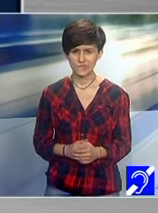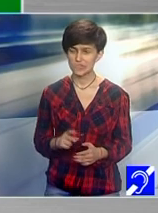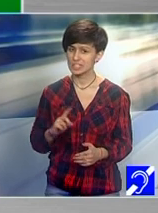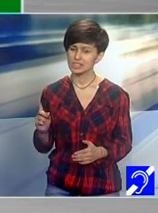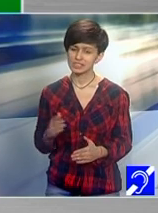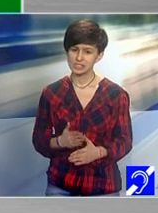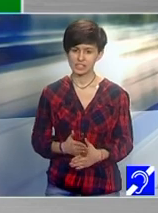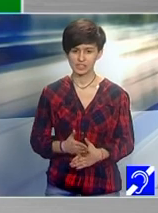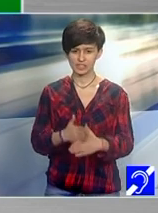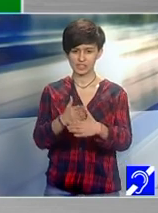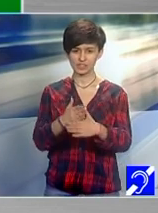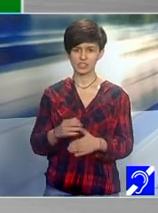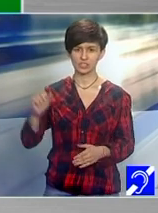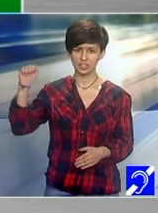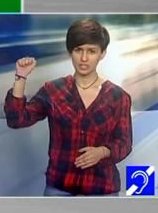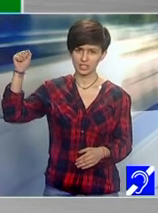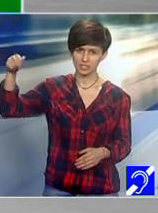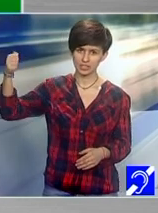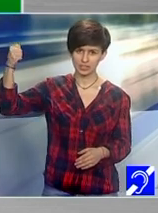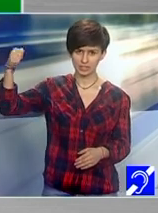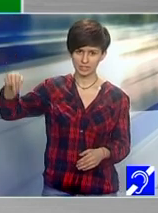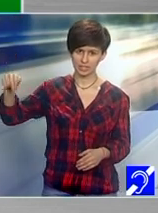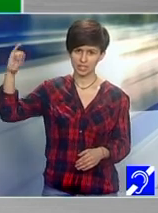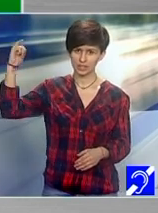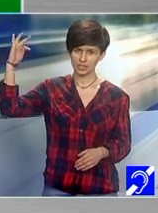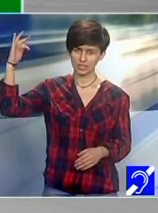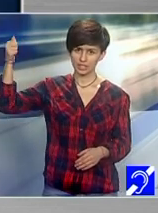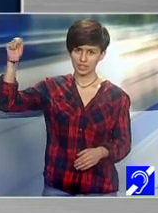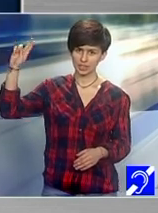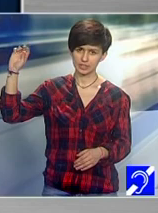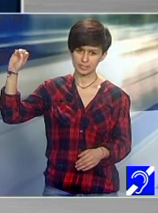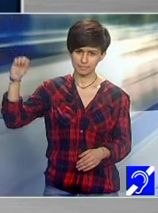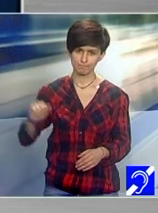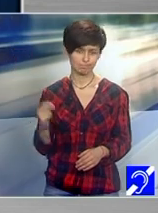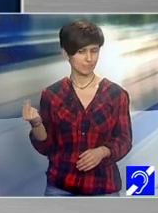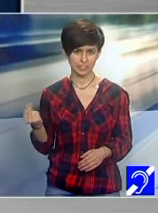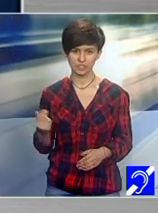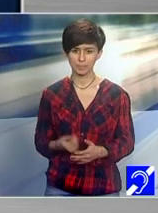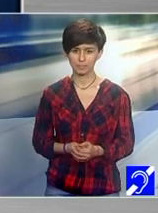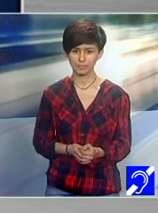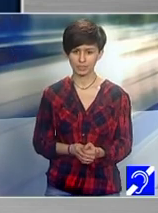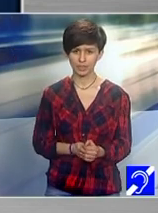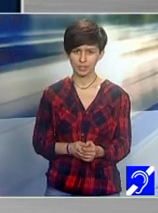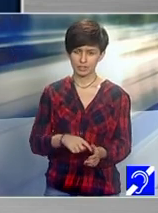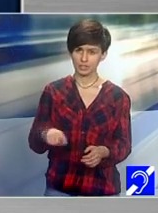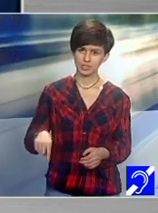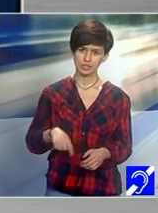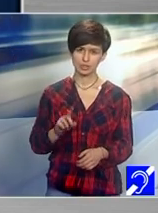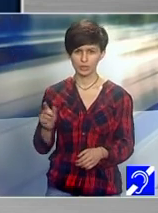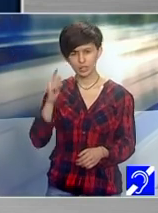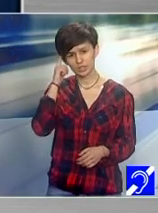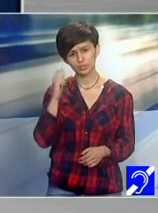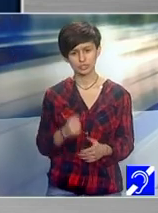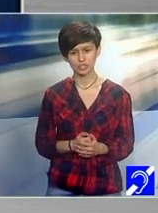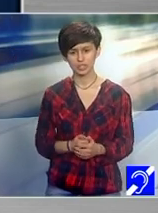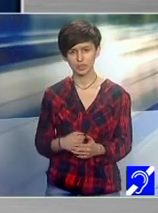cei din Sanitas. De ce? Nu știm de ce. Noi, ori de câte ori ne-au invitat Federația Sanitas, i-am susținut și îi vom